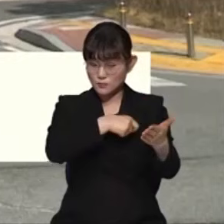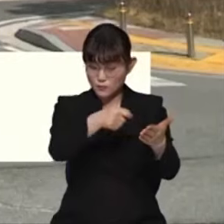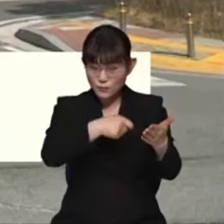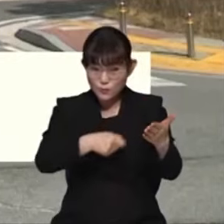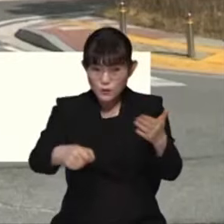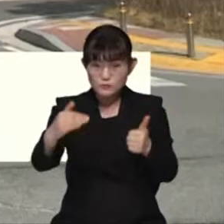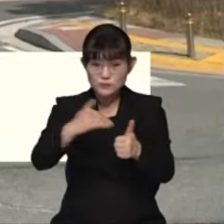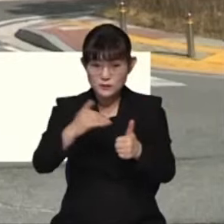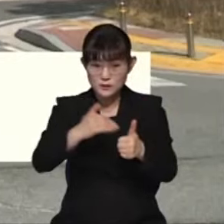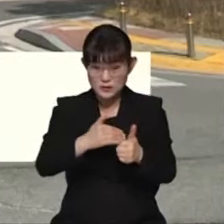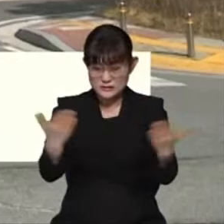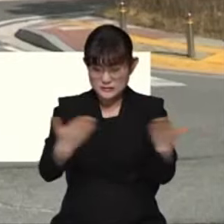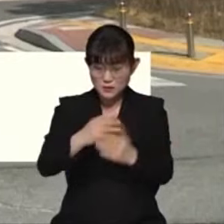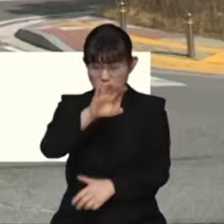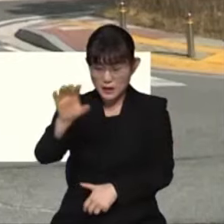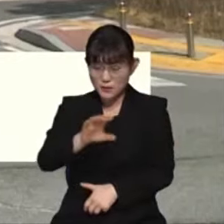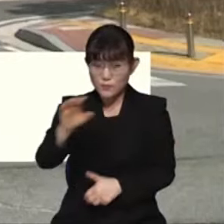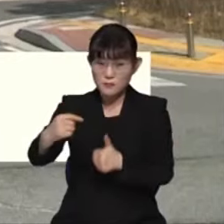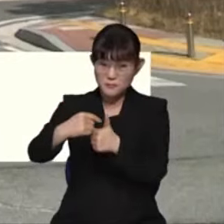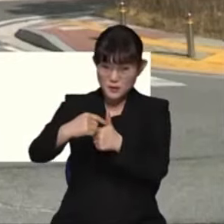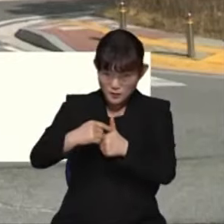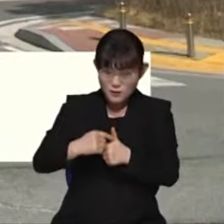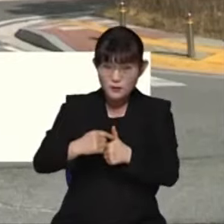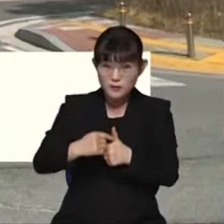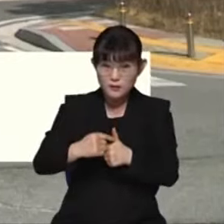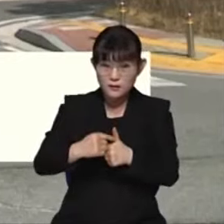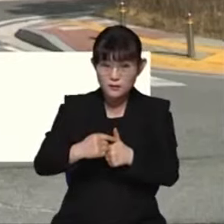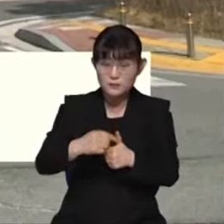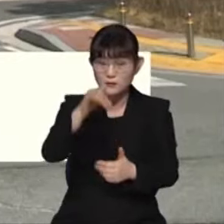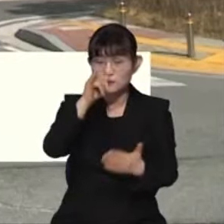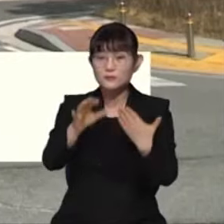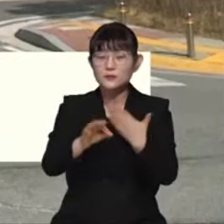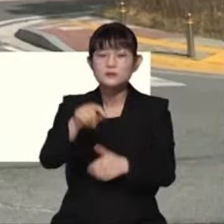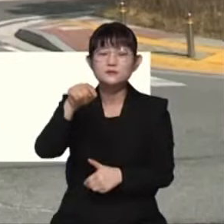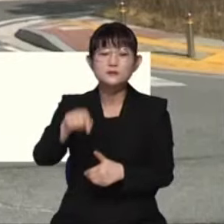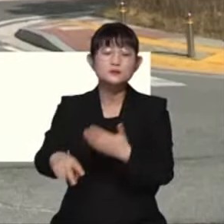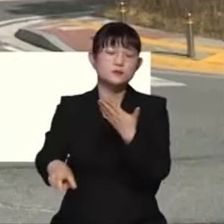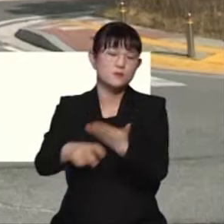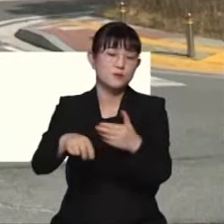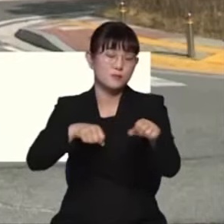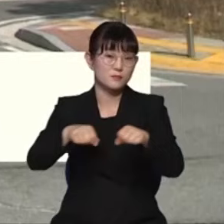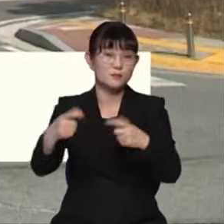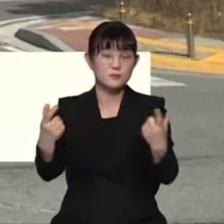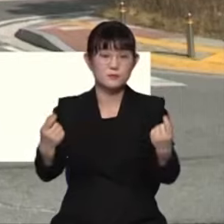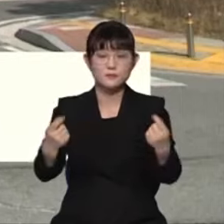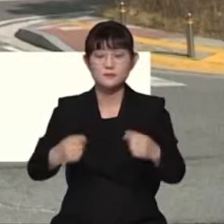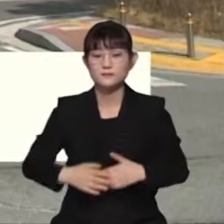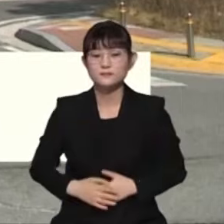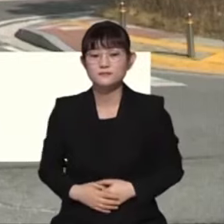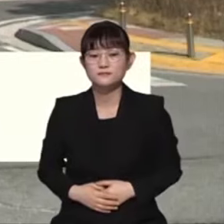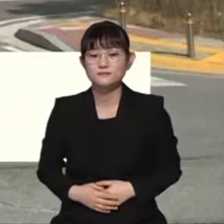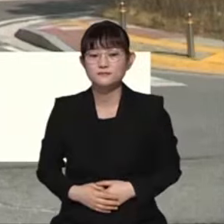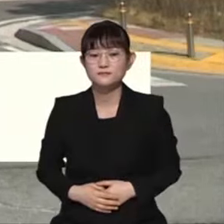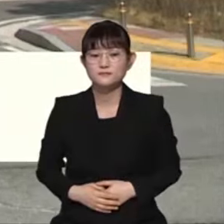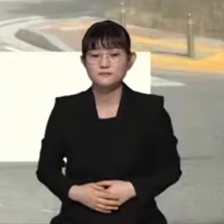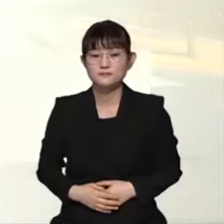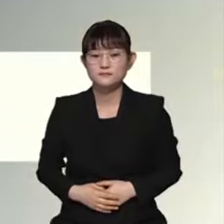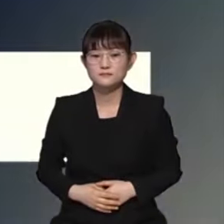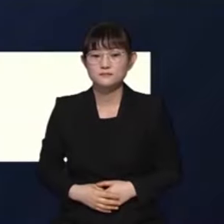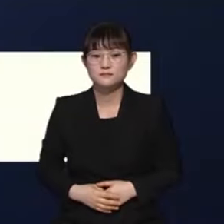일들이 반복되고 강압이 있었다라면 그거는 이제 또 다른 차원으로 위법행위가 될 수 있는